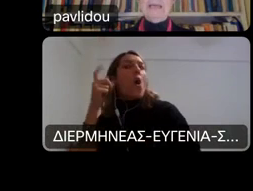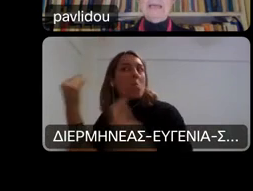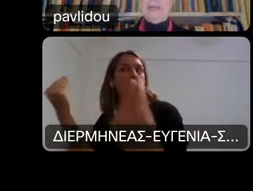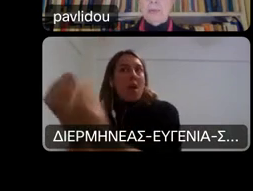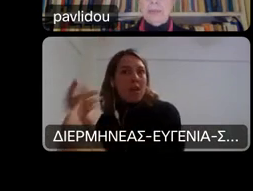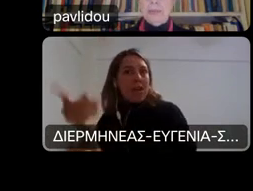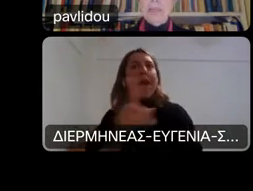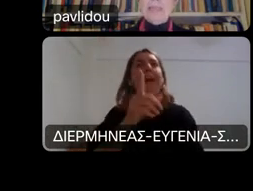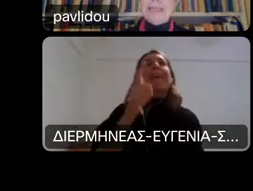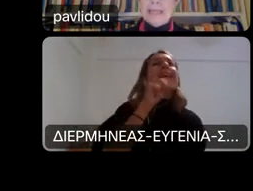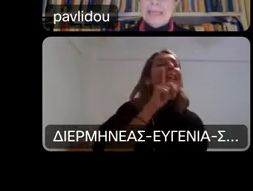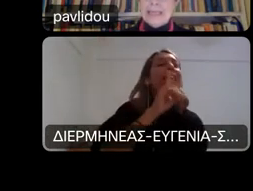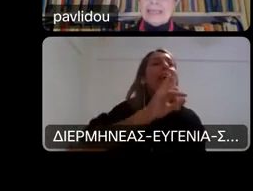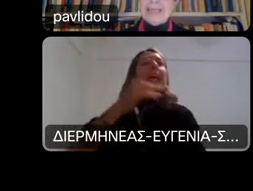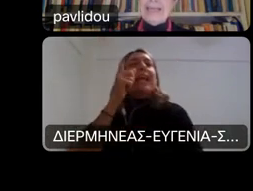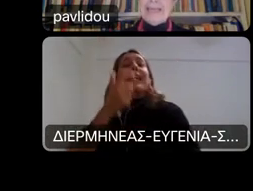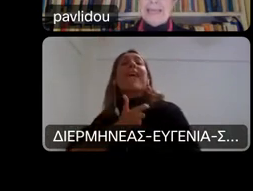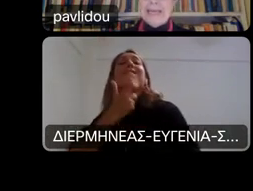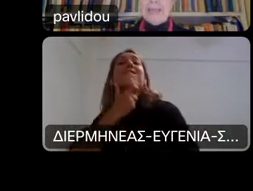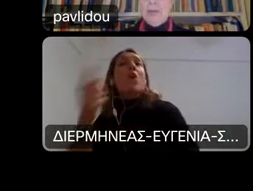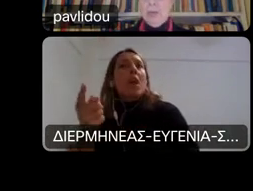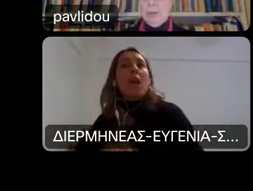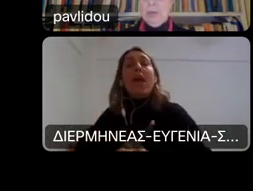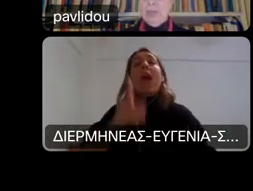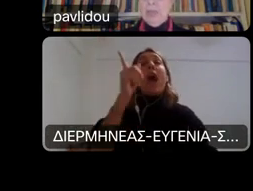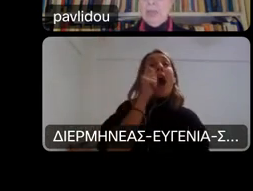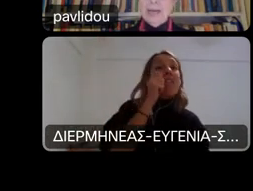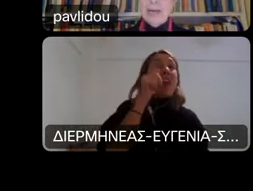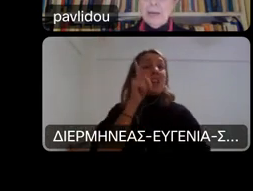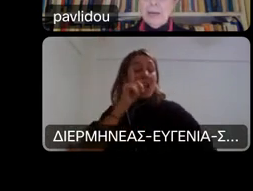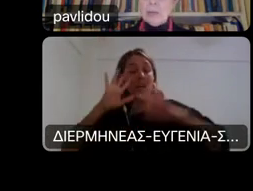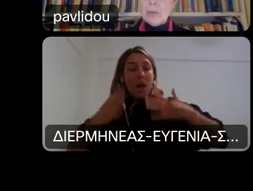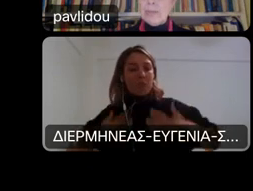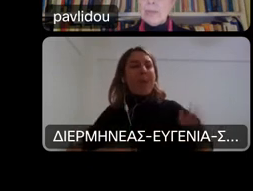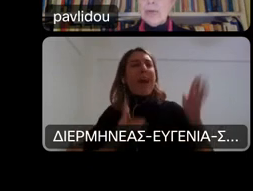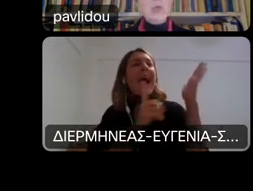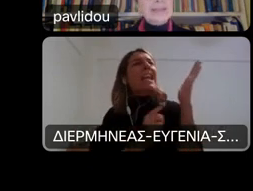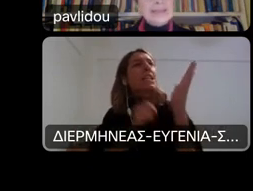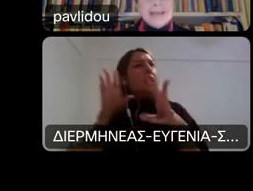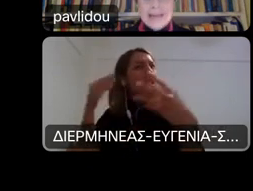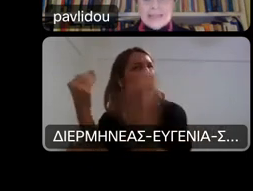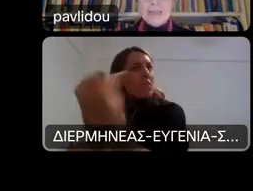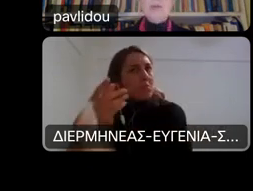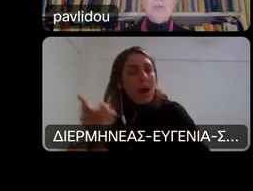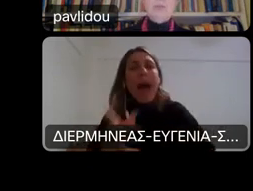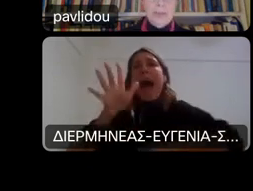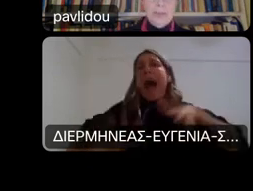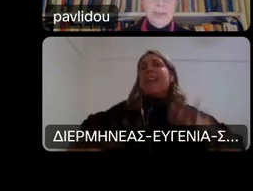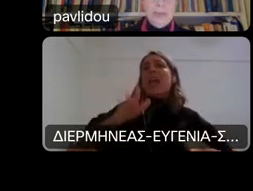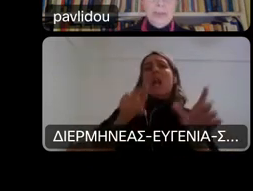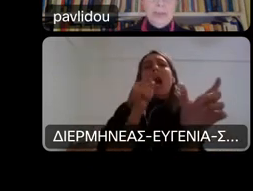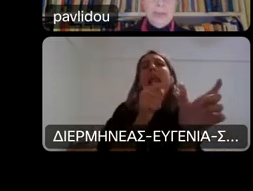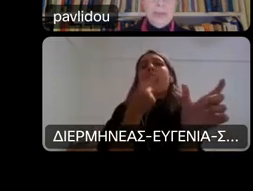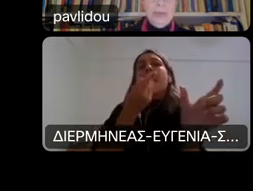φωνή, γυναικείες ή αντρικές ιδιότητες, ανάλογα με το γραμματικό γένος της λέξης που δηλώνει